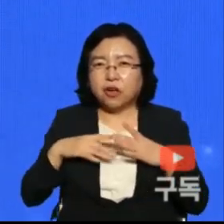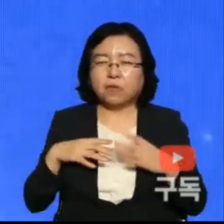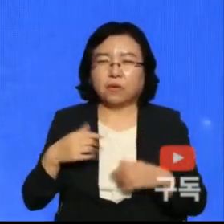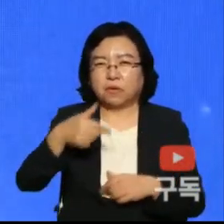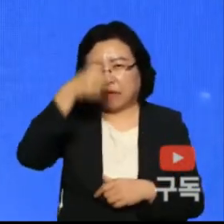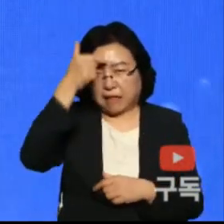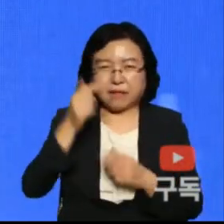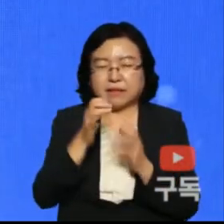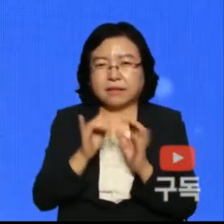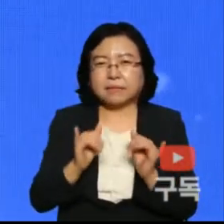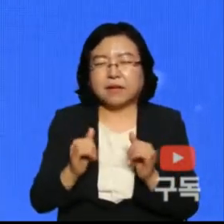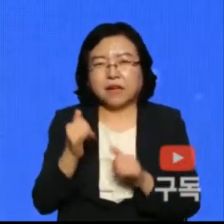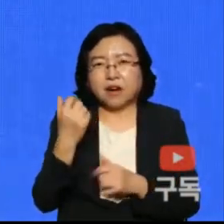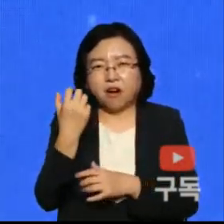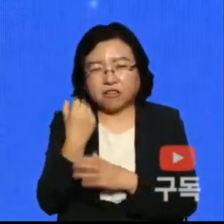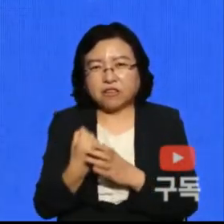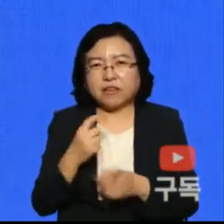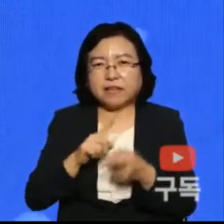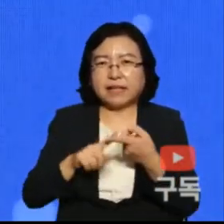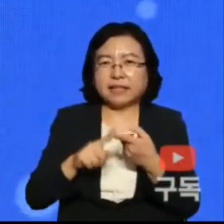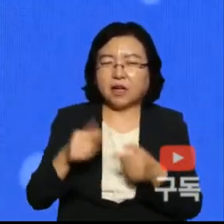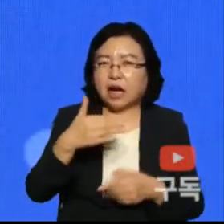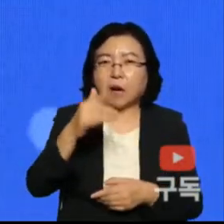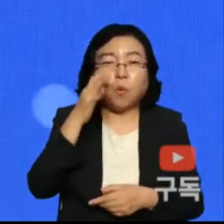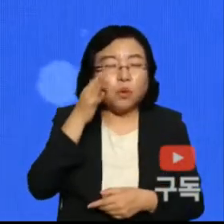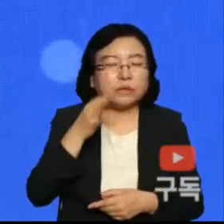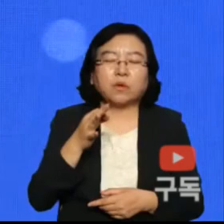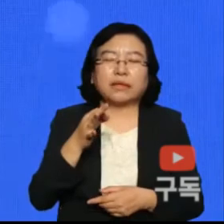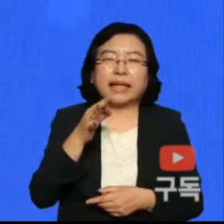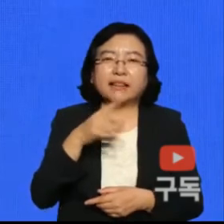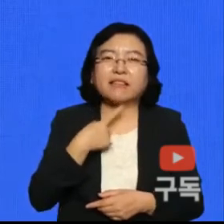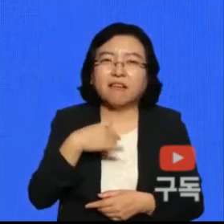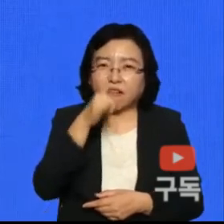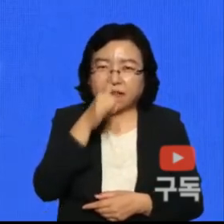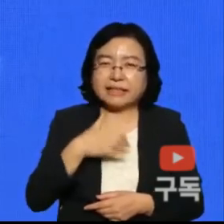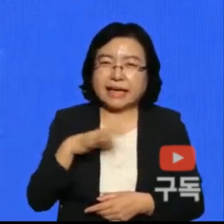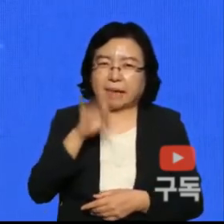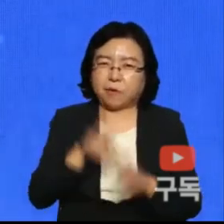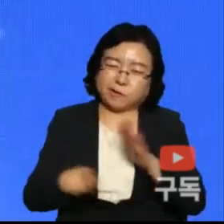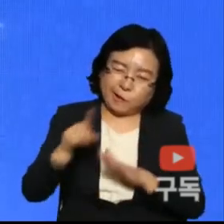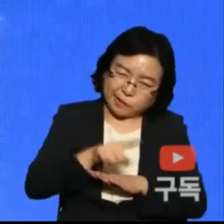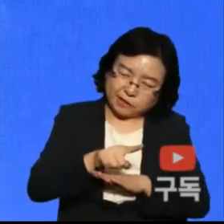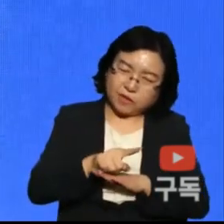가보지 못했던 게 제가 앞장서서 길을 만들겠습니다